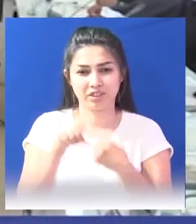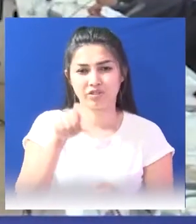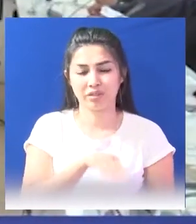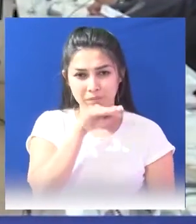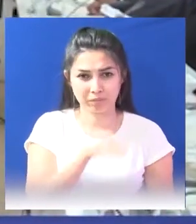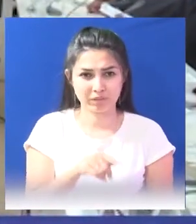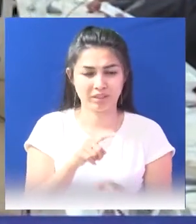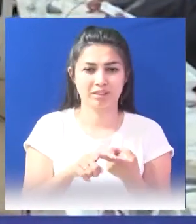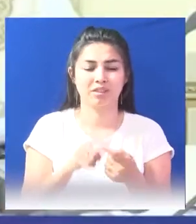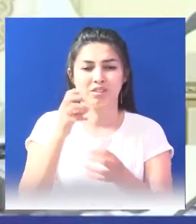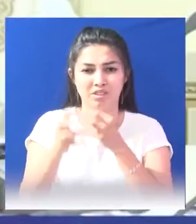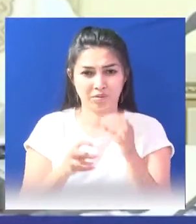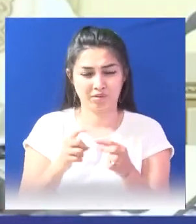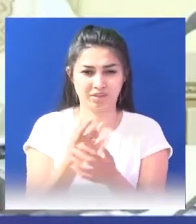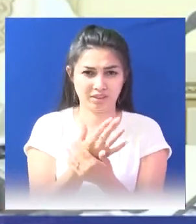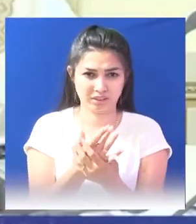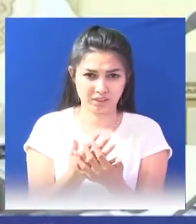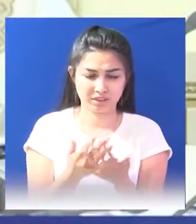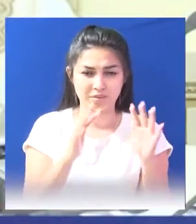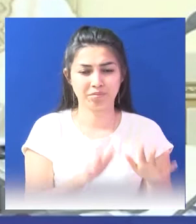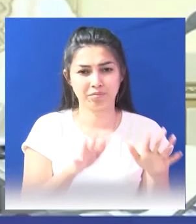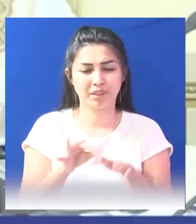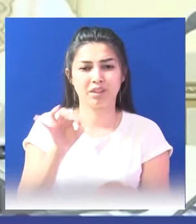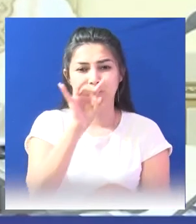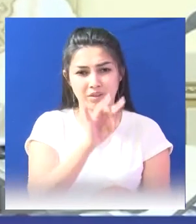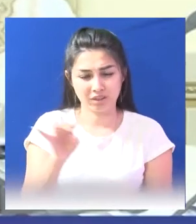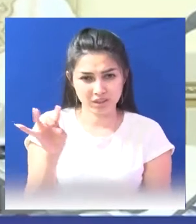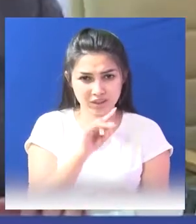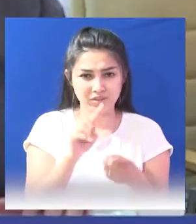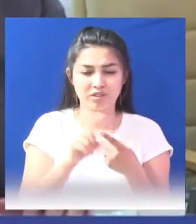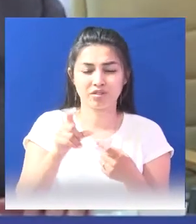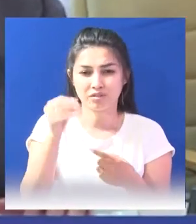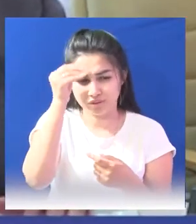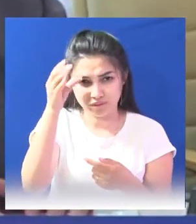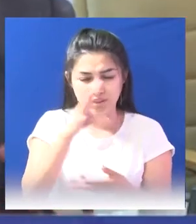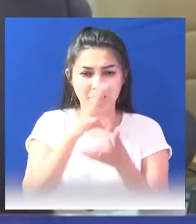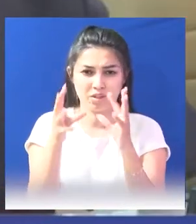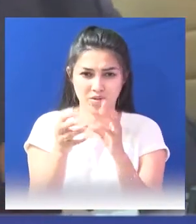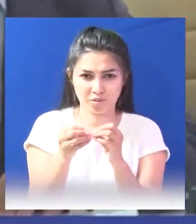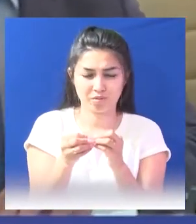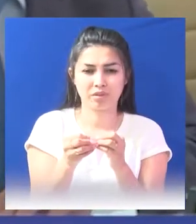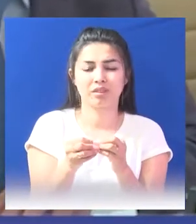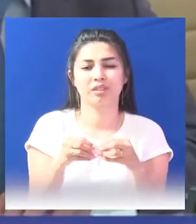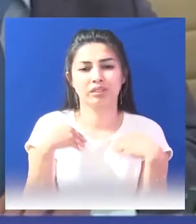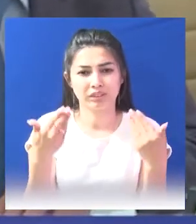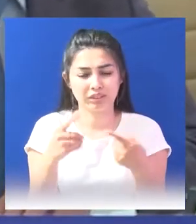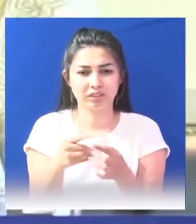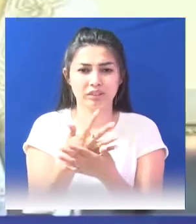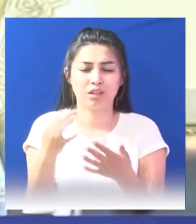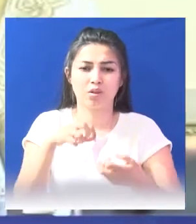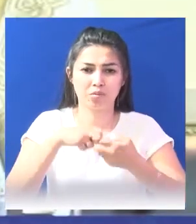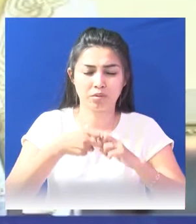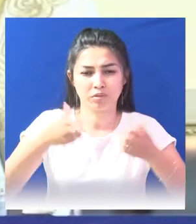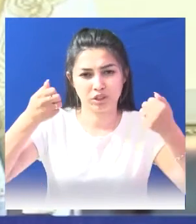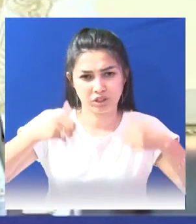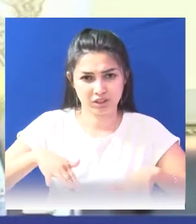профессора, доктора мировых и отечественных учебных заведений, религиоведы, ученые выработали общие рекомендации по решению